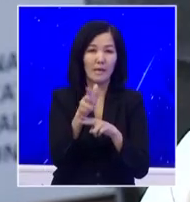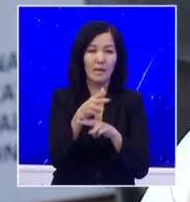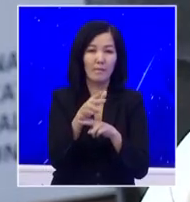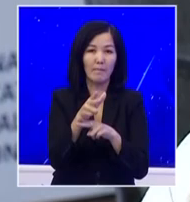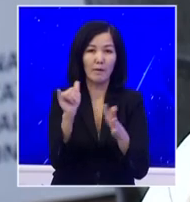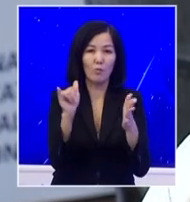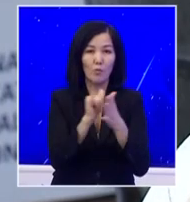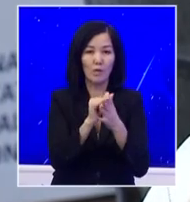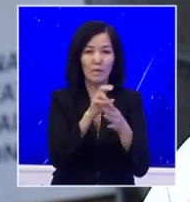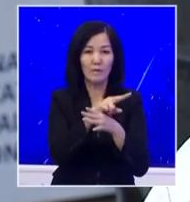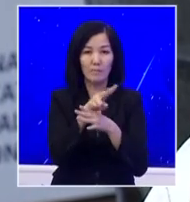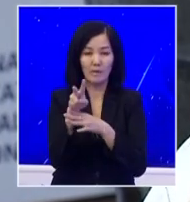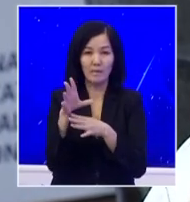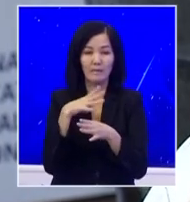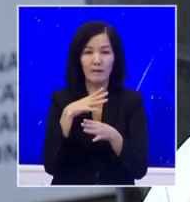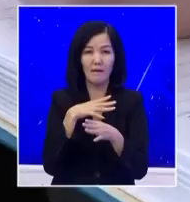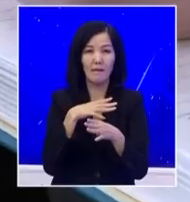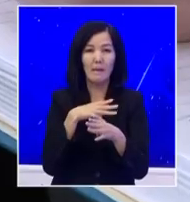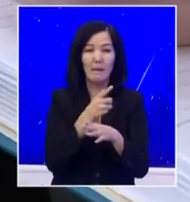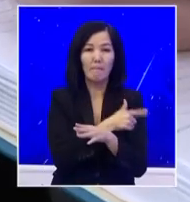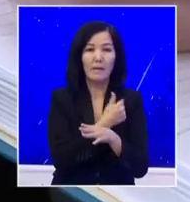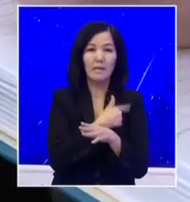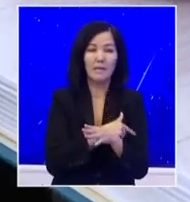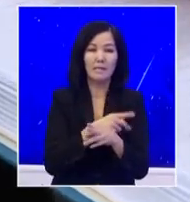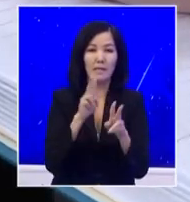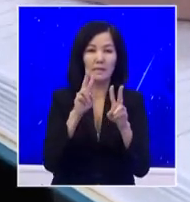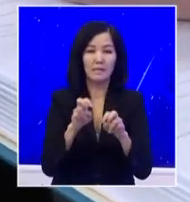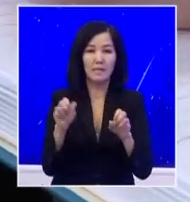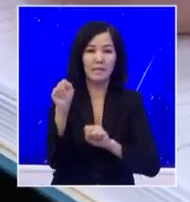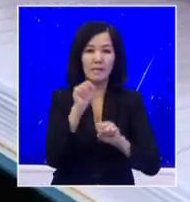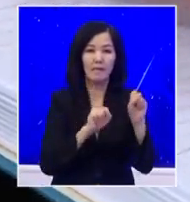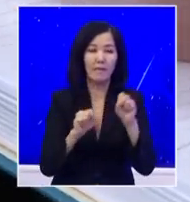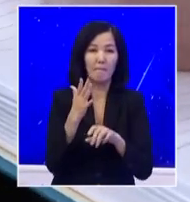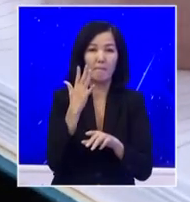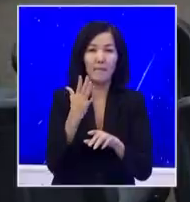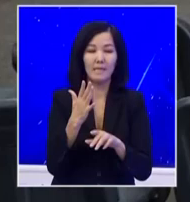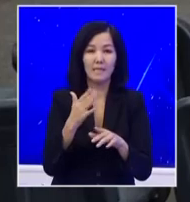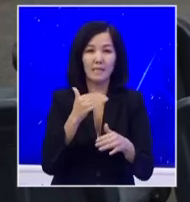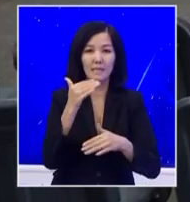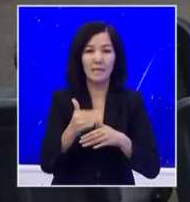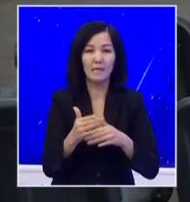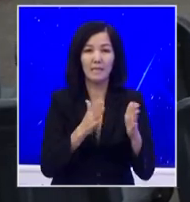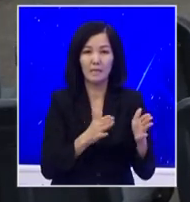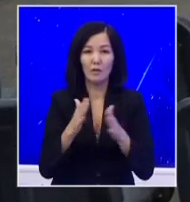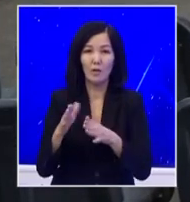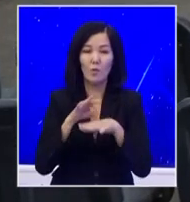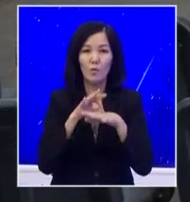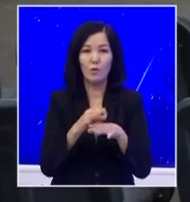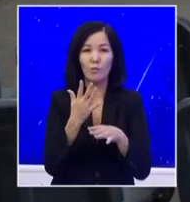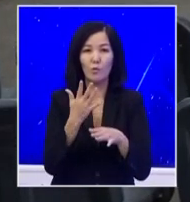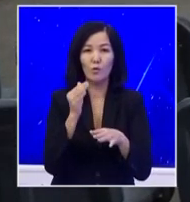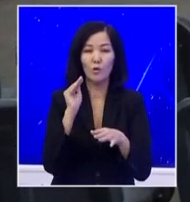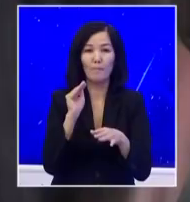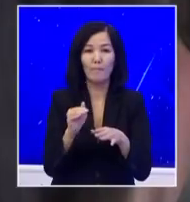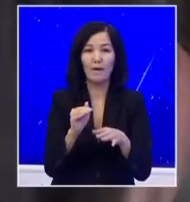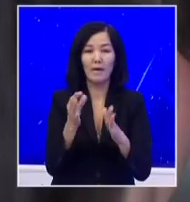жабдықталған. Әрбір қатысушы медициналық нормаға сәйкес дезинфекциялаудың 5 кезеңінен өтіп жатыр. Бүгінге дейін жалпы 4000-ға жуық түлек